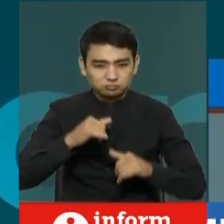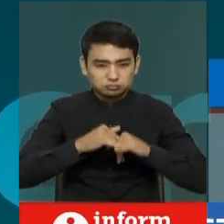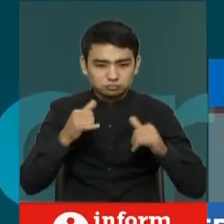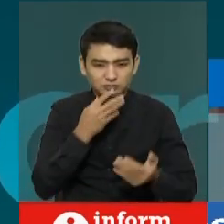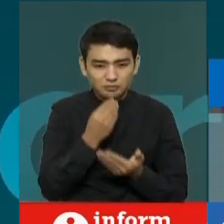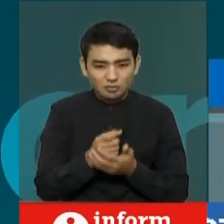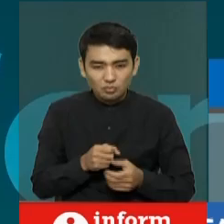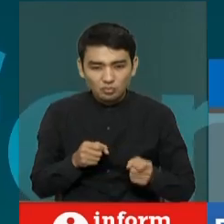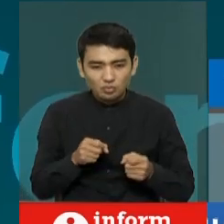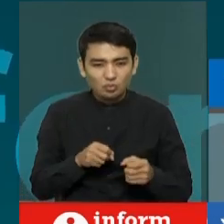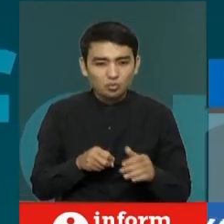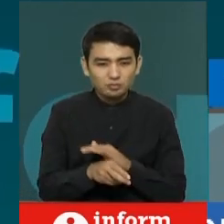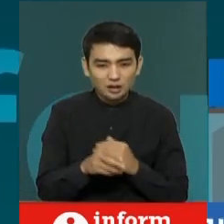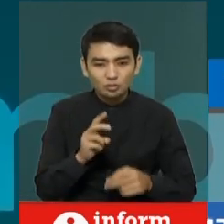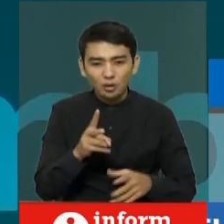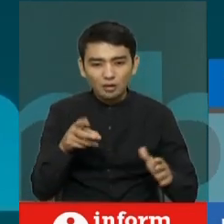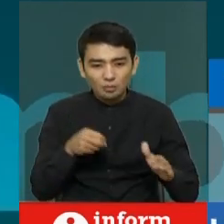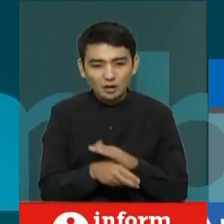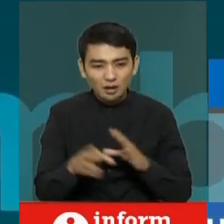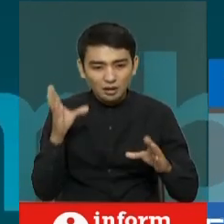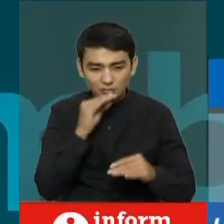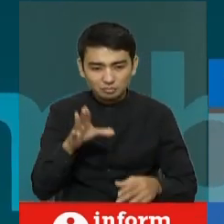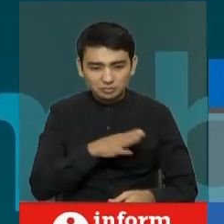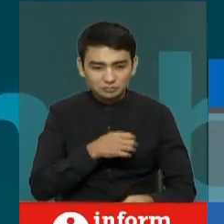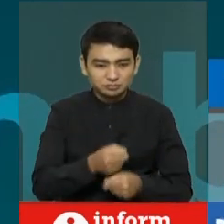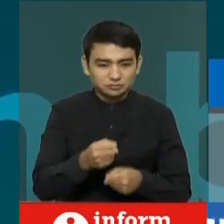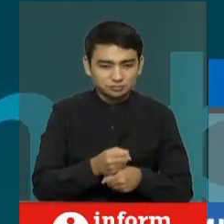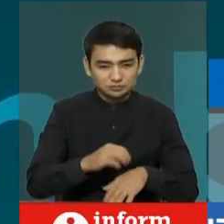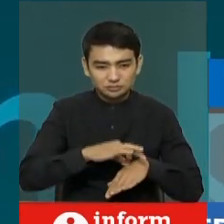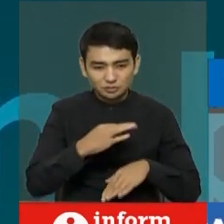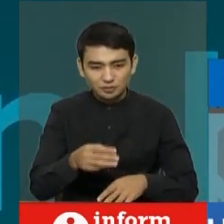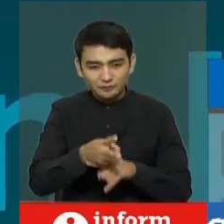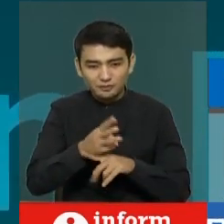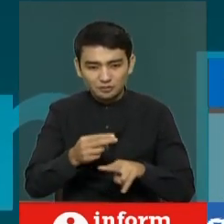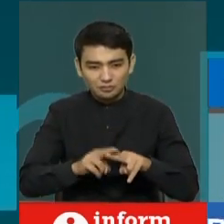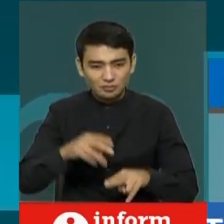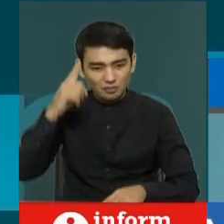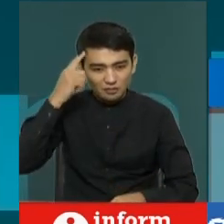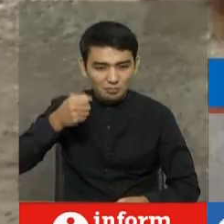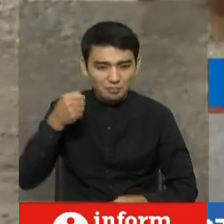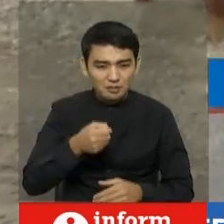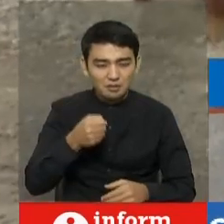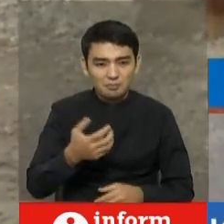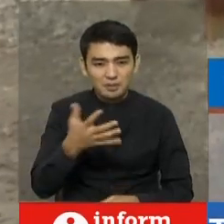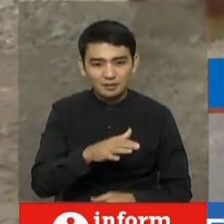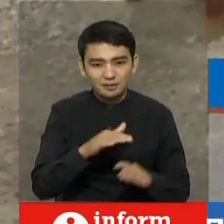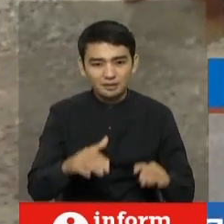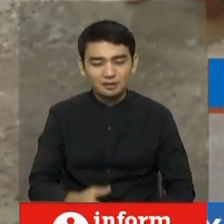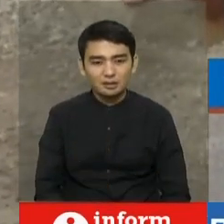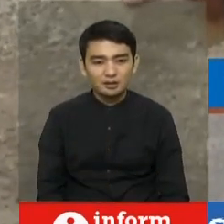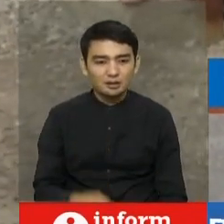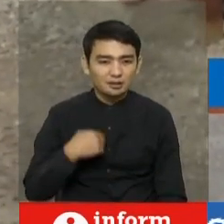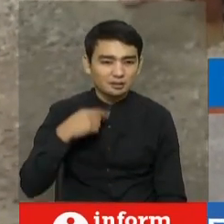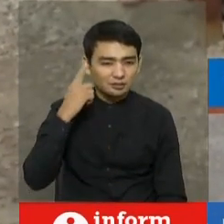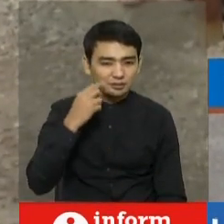своих оппонентов. Те, кто не успел убежать, были безжалостно избиты. Парня с видео бьют по голове 5 учеников. Насколько я